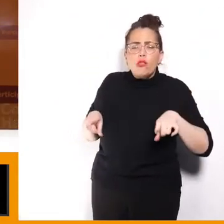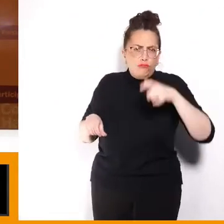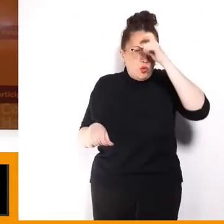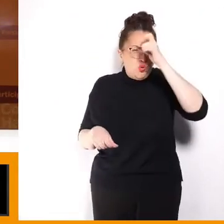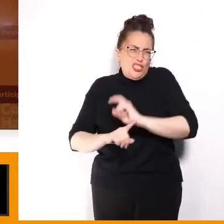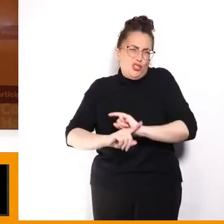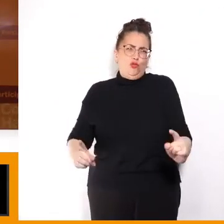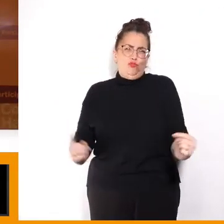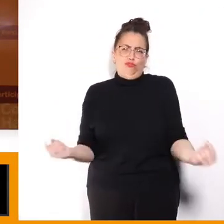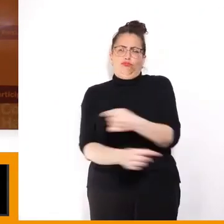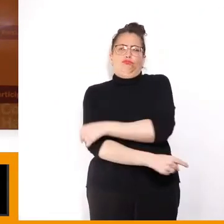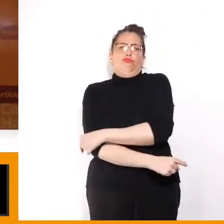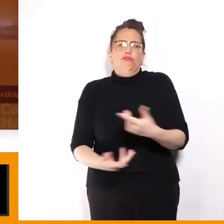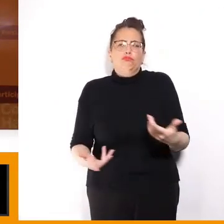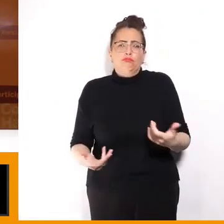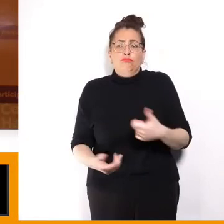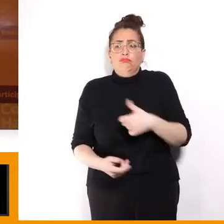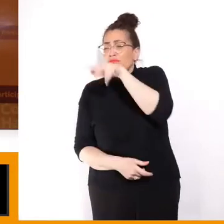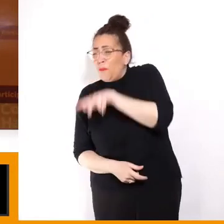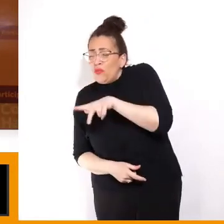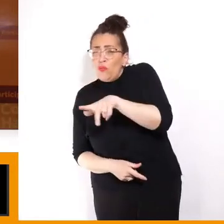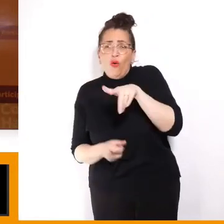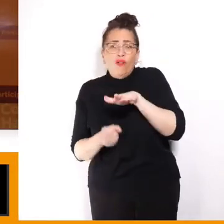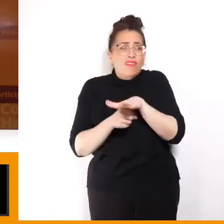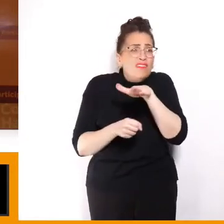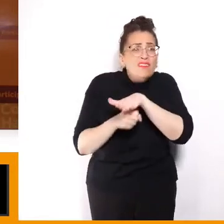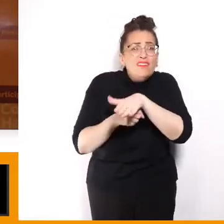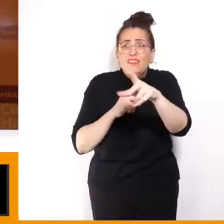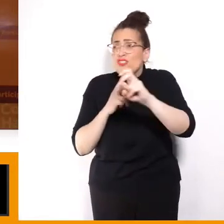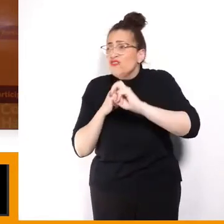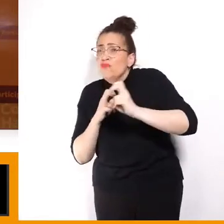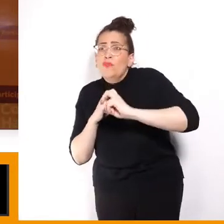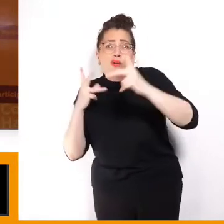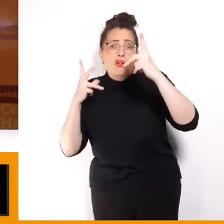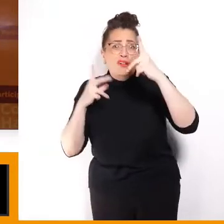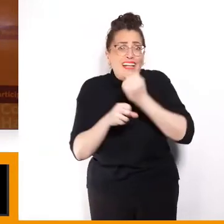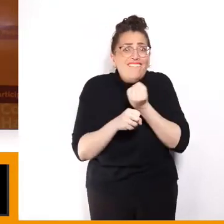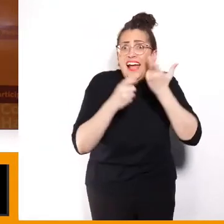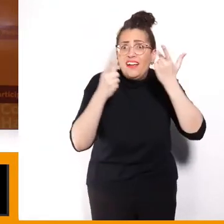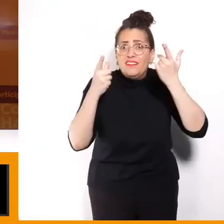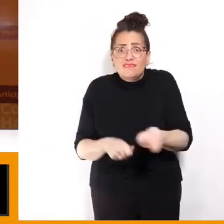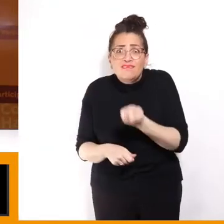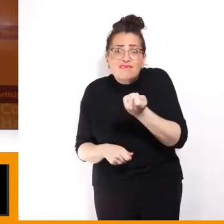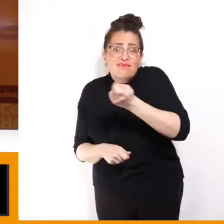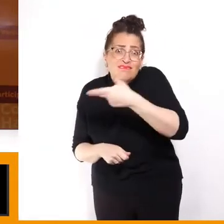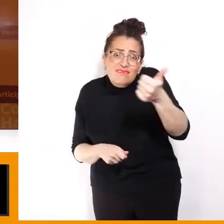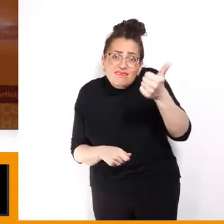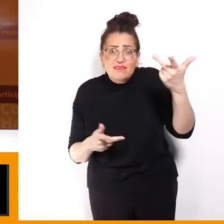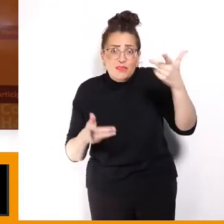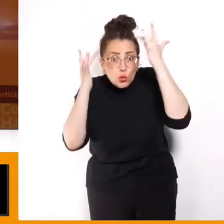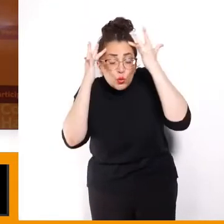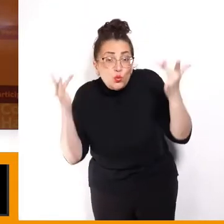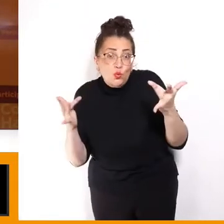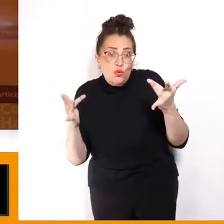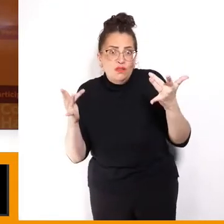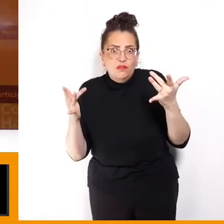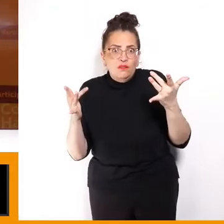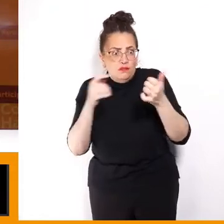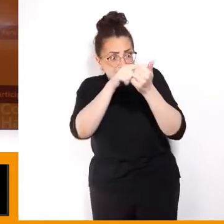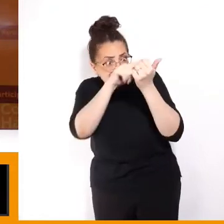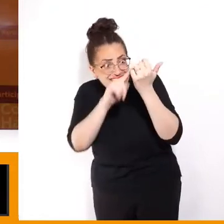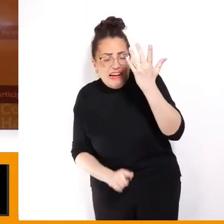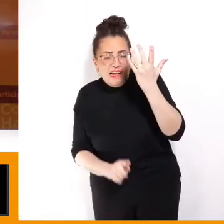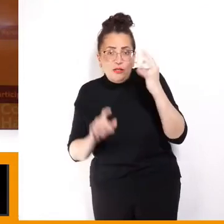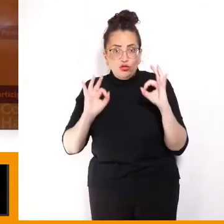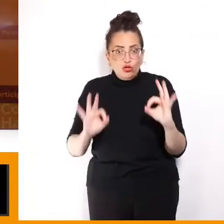Donc en matière de logement, en matière de mobilité, de transport, en matière d'emploi, on l'a évoqué, l'éducation nationale, la culture, on voit bien que cette